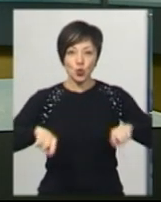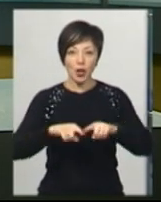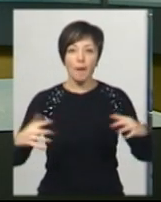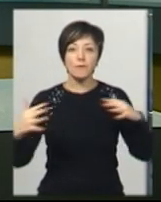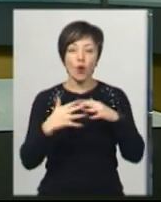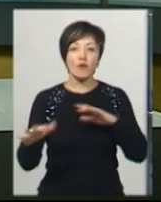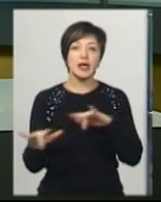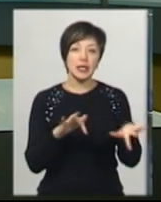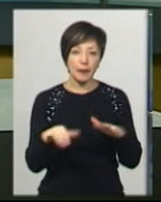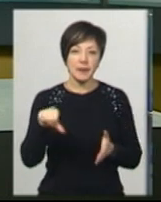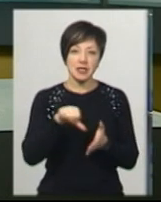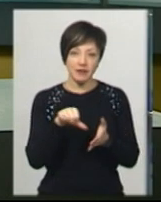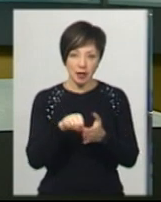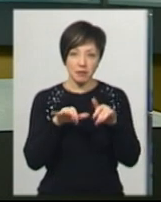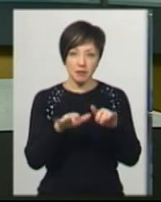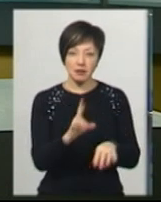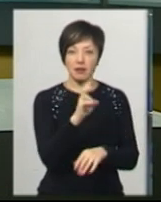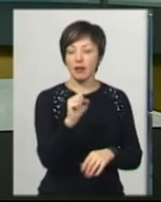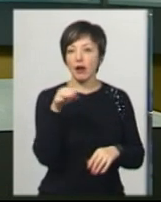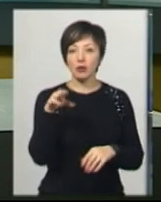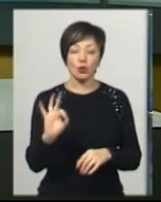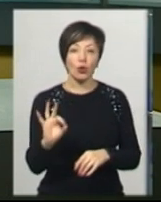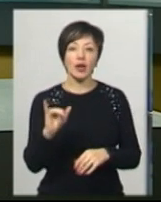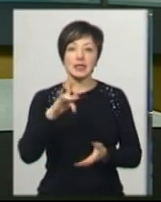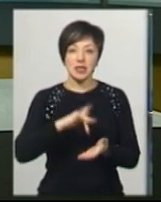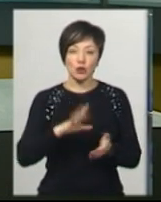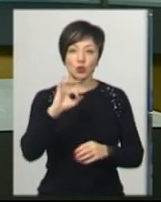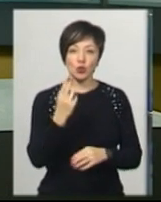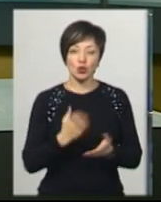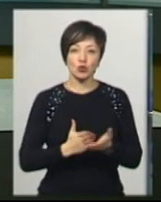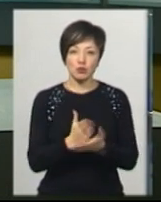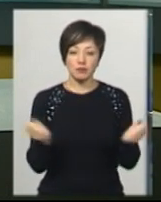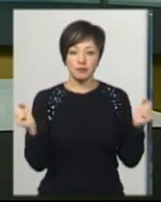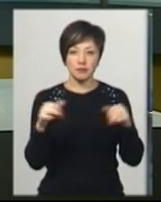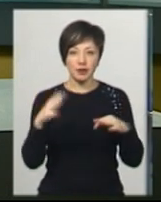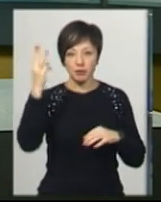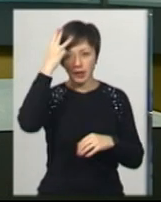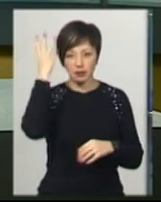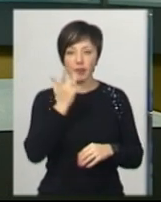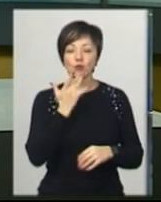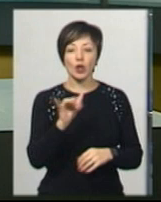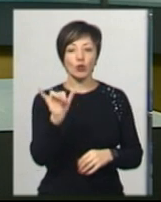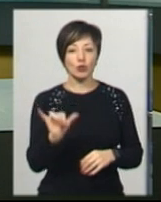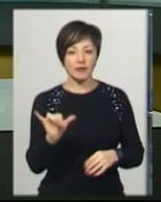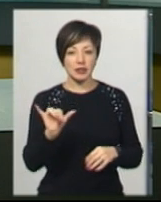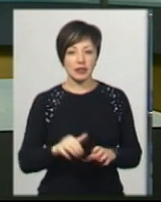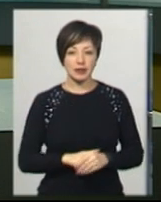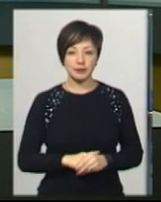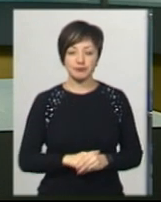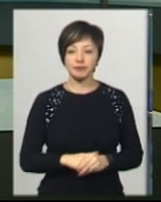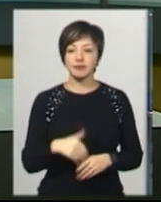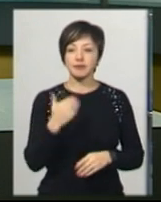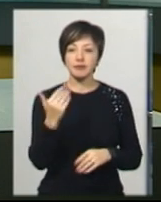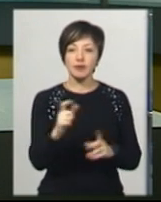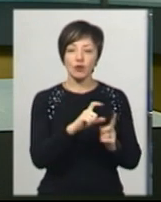Для цього представники місії Північно-Атлантичного альянсу та Центру соціальних служб зібралися у Хмельницькому національному університеті. За